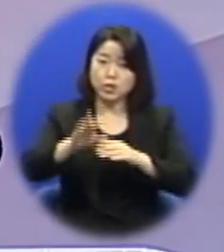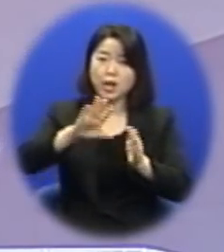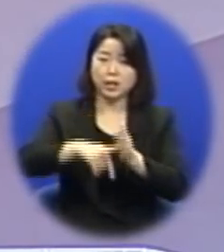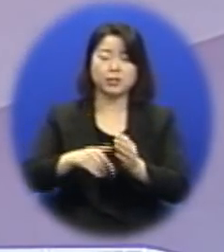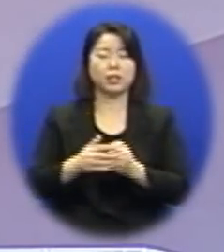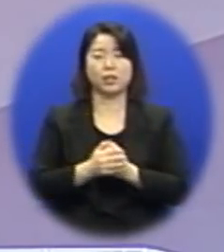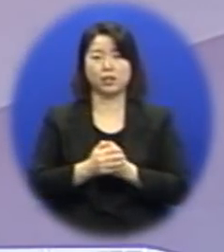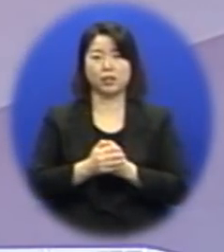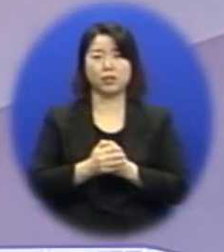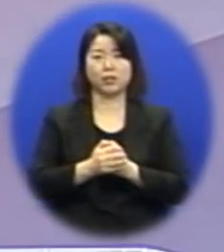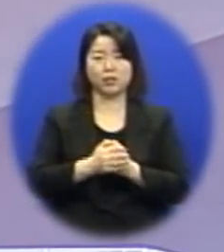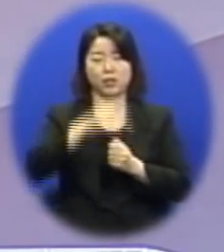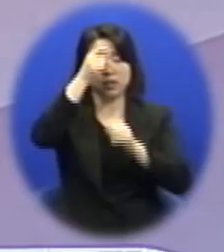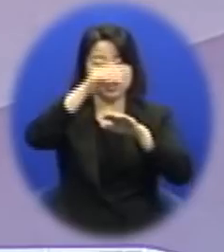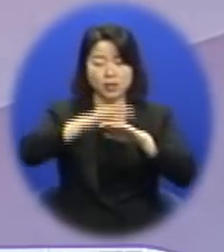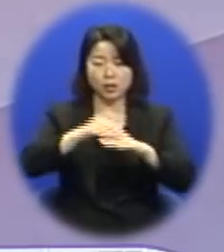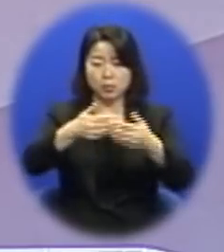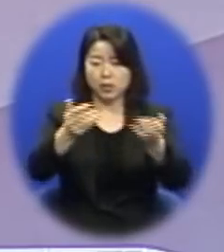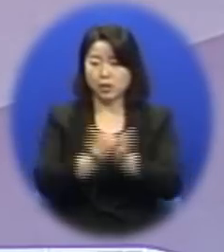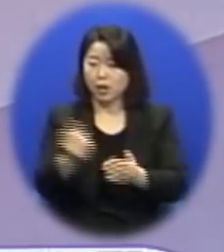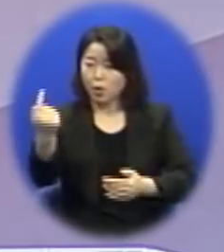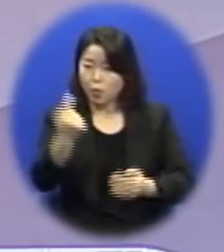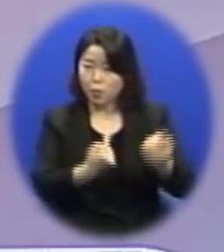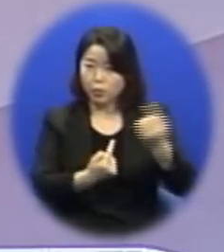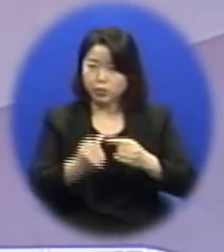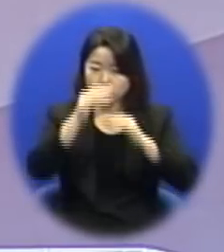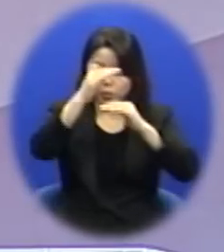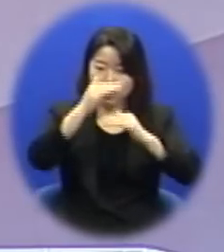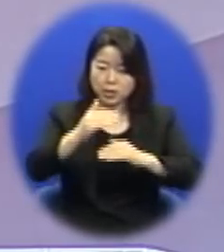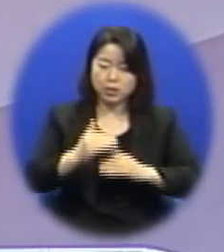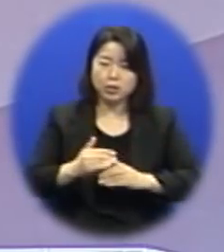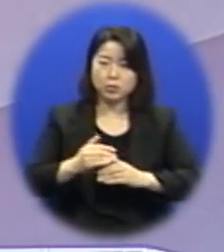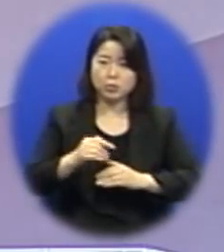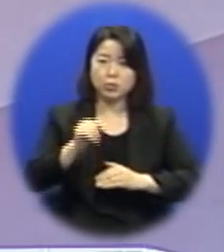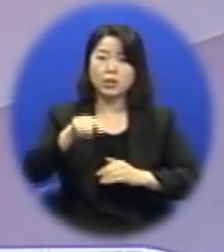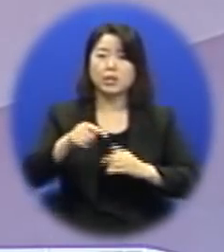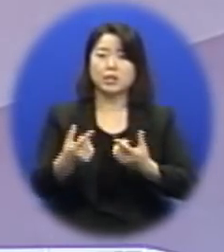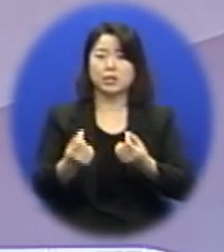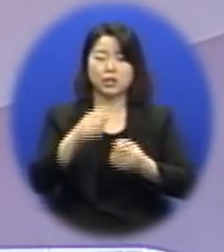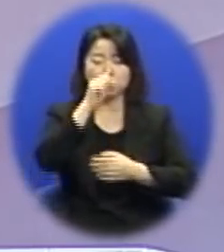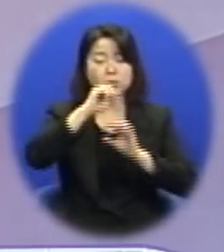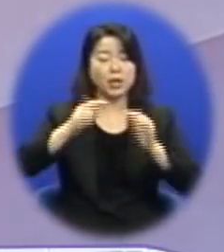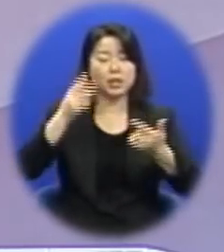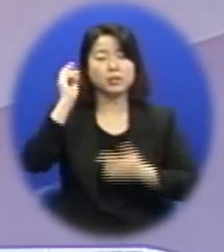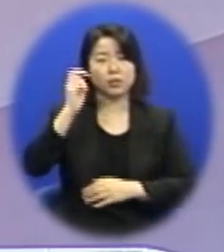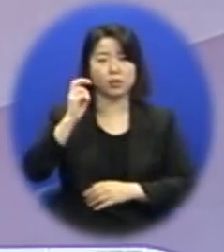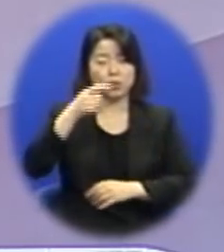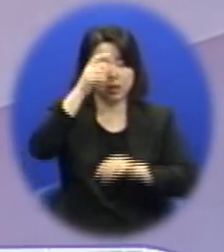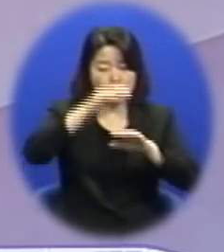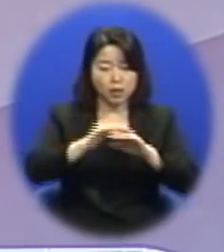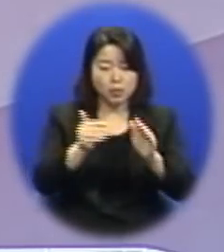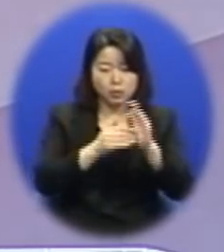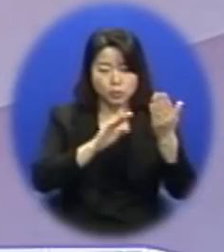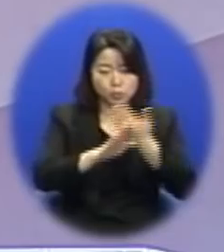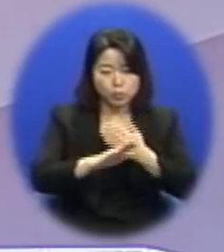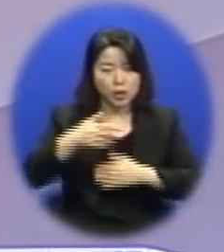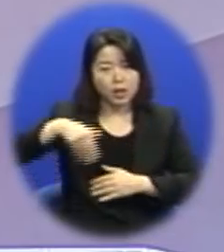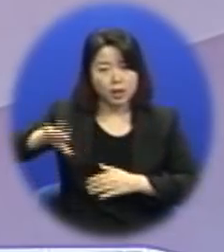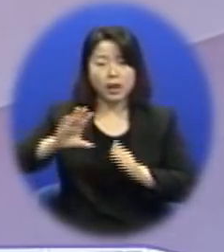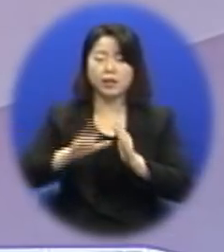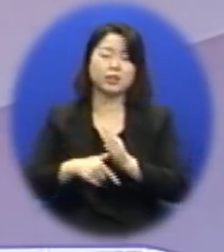하시면서도 예배당에 들어오는 과정에서도 그럴 수도 있었을 거예요 아마 예배 끝나고 돌아가실 때도